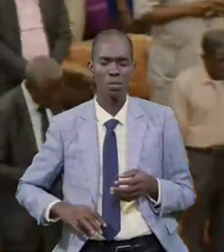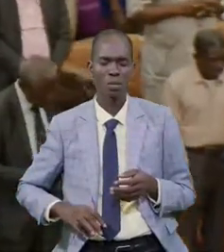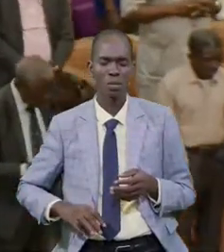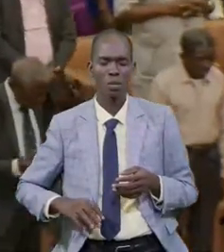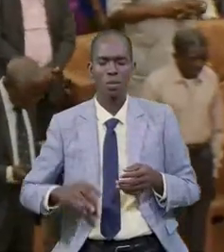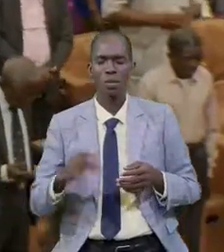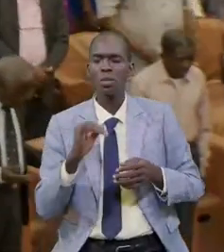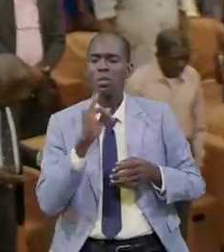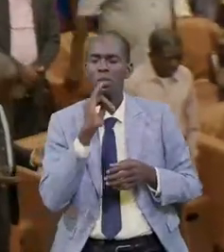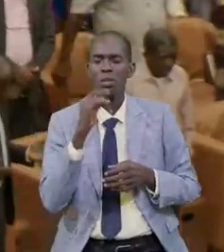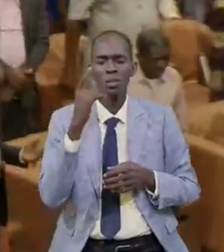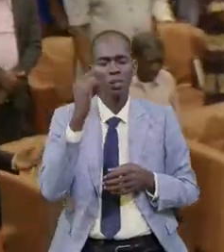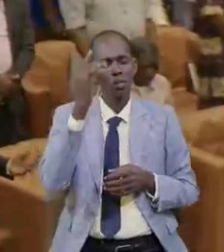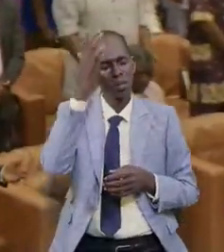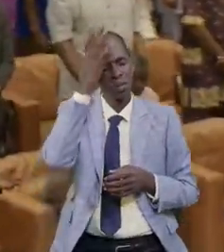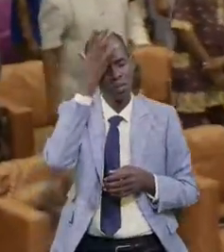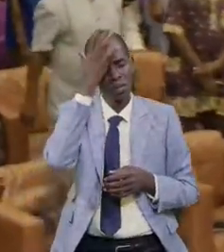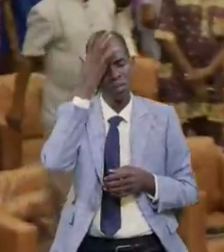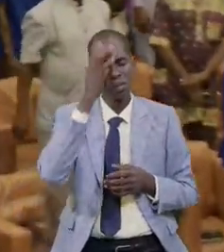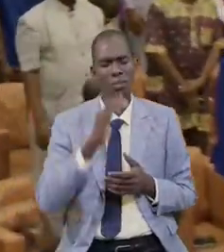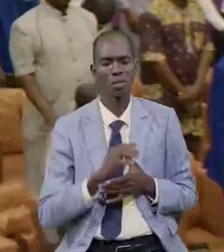qui soit suprême,